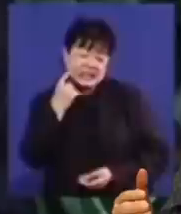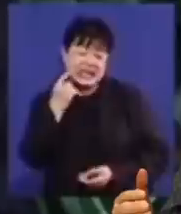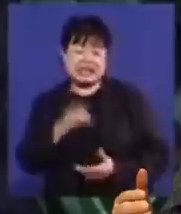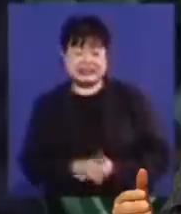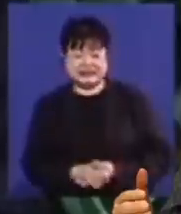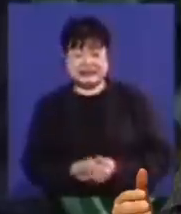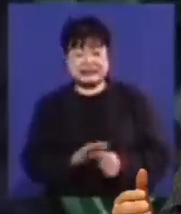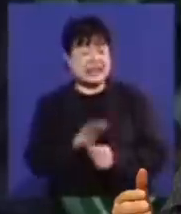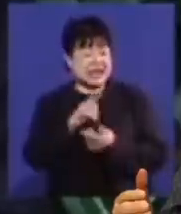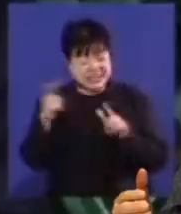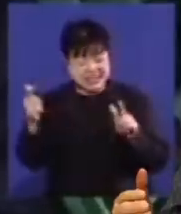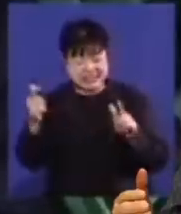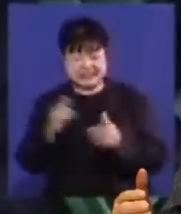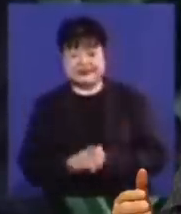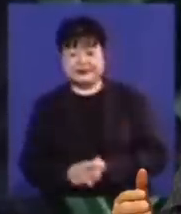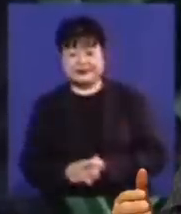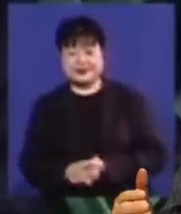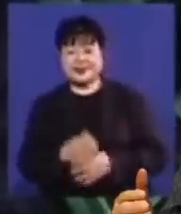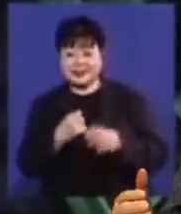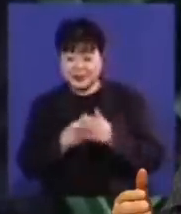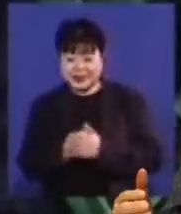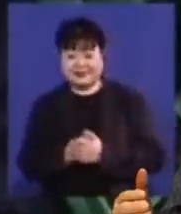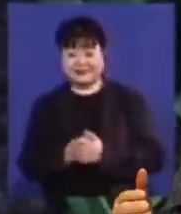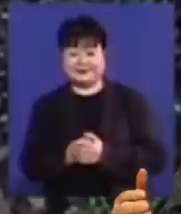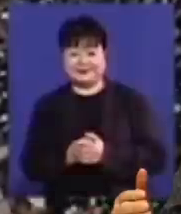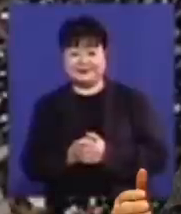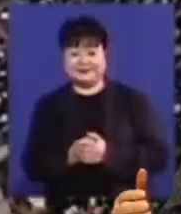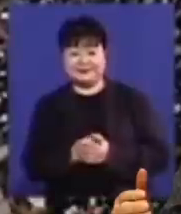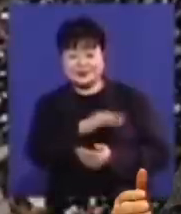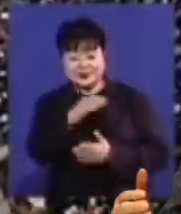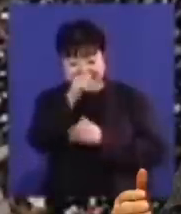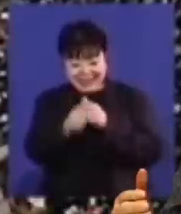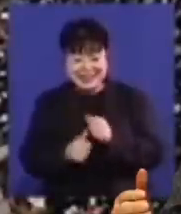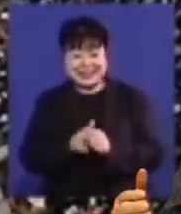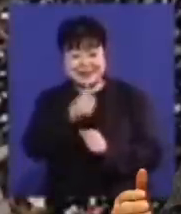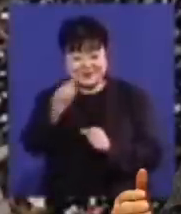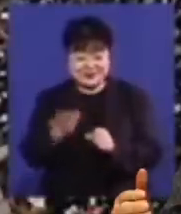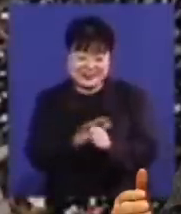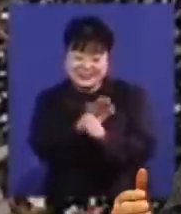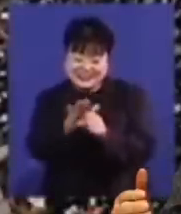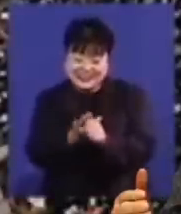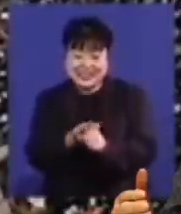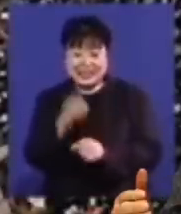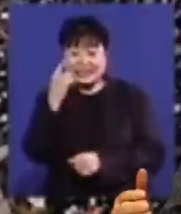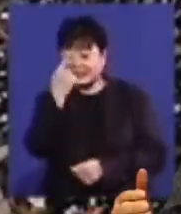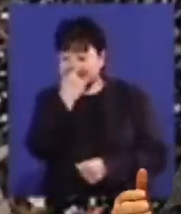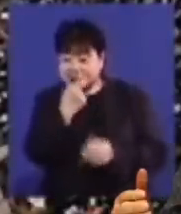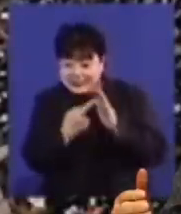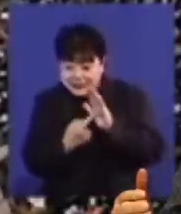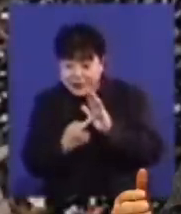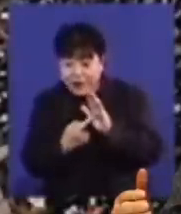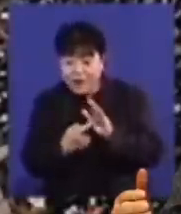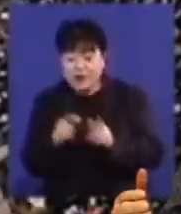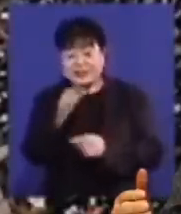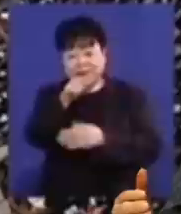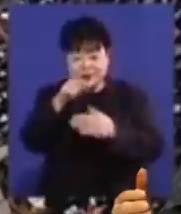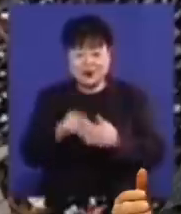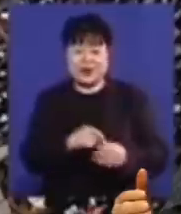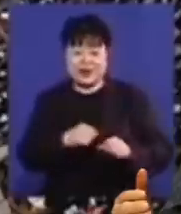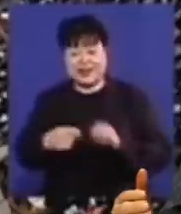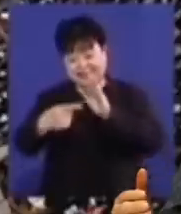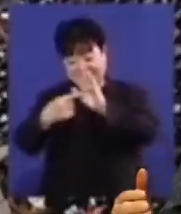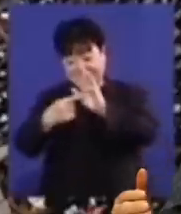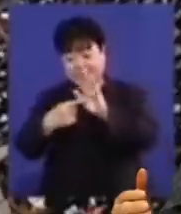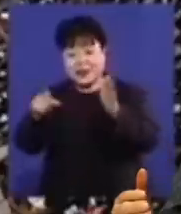사랑이 아닌 것입니다. 그러므로 우리는 하나님을 사랑하는 증명을 우리의 삶 속에 늘 할 때